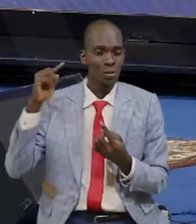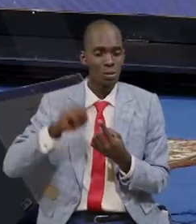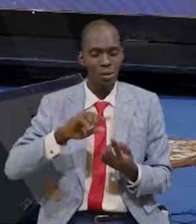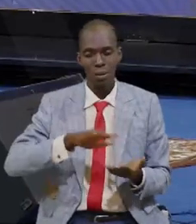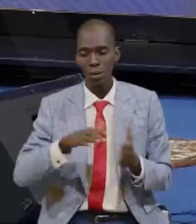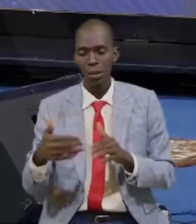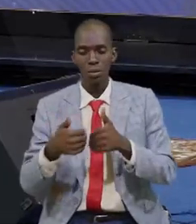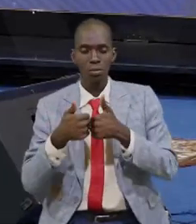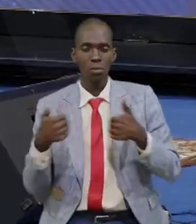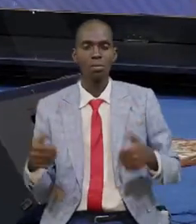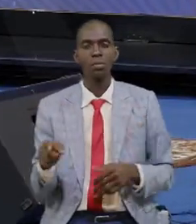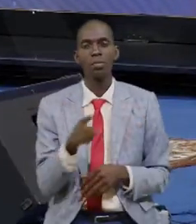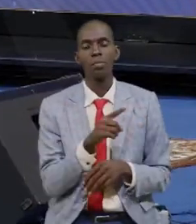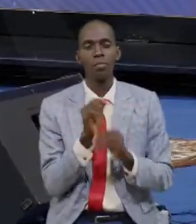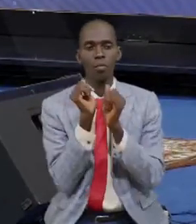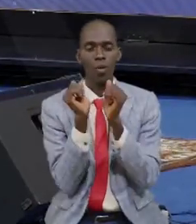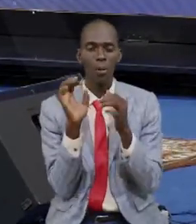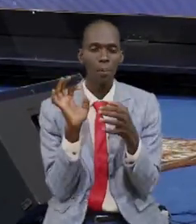ce que la mort nous sépare.